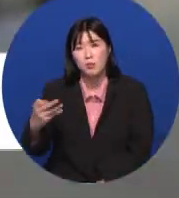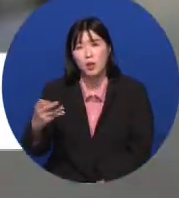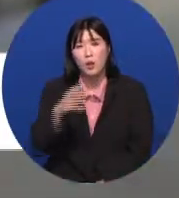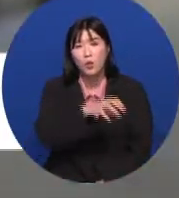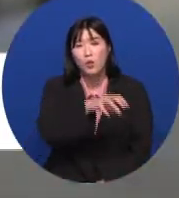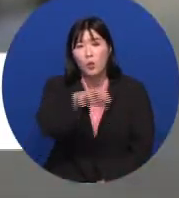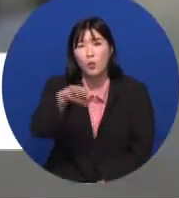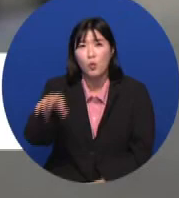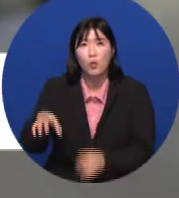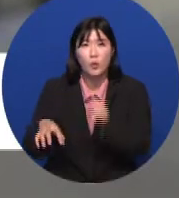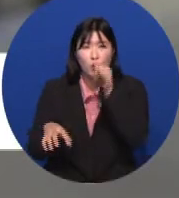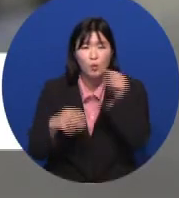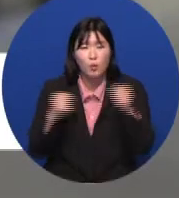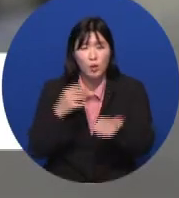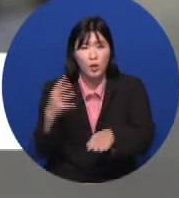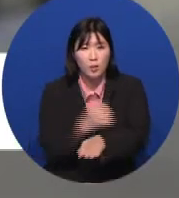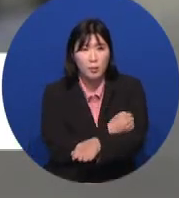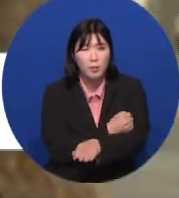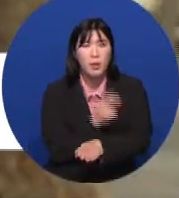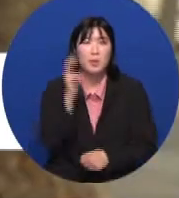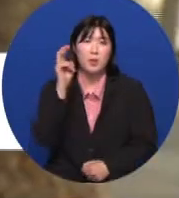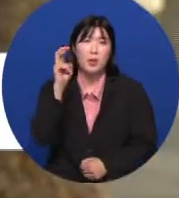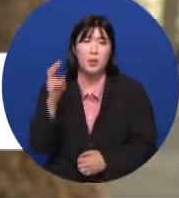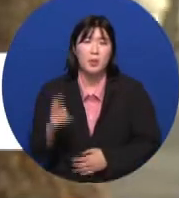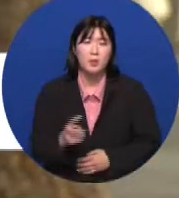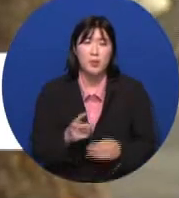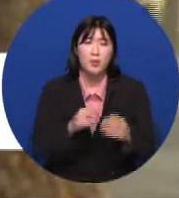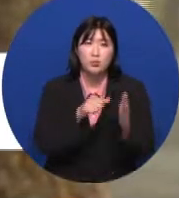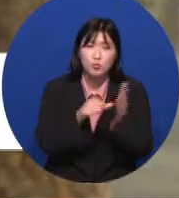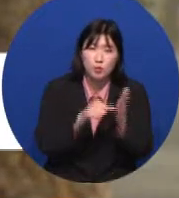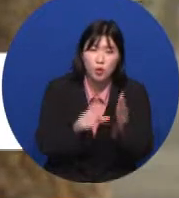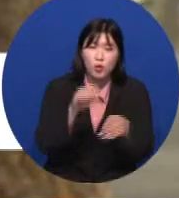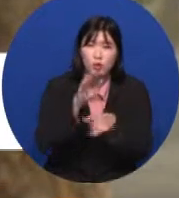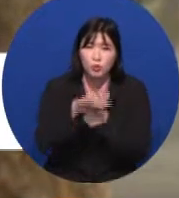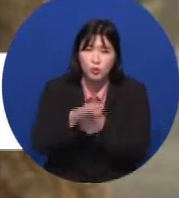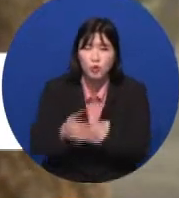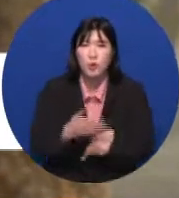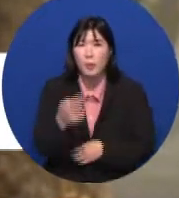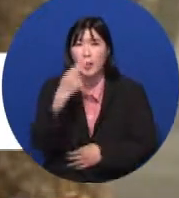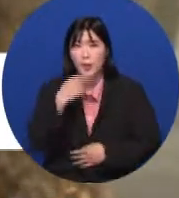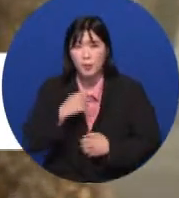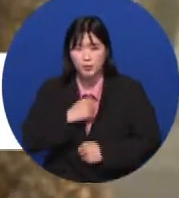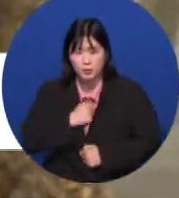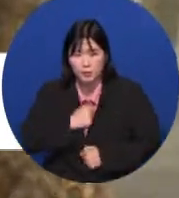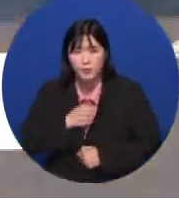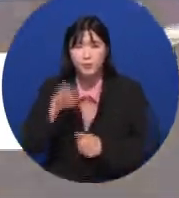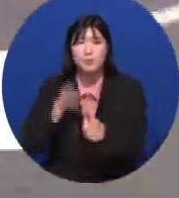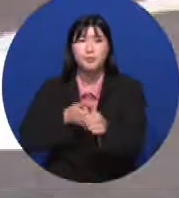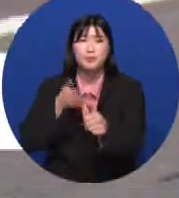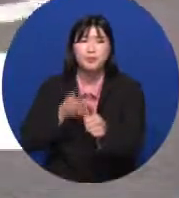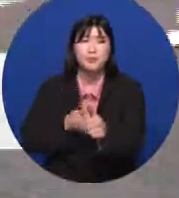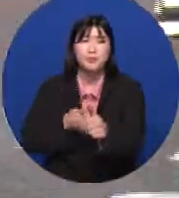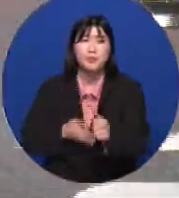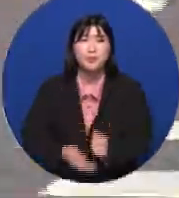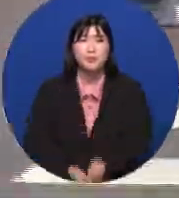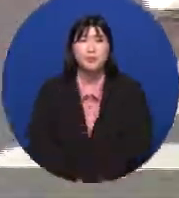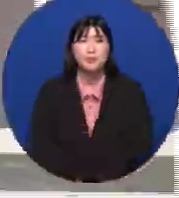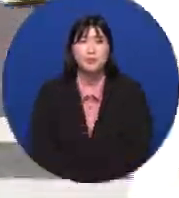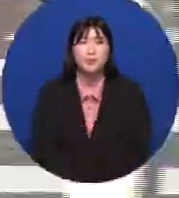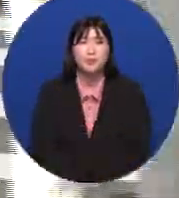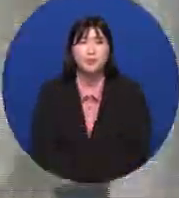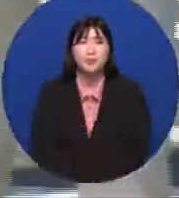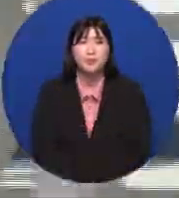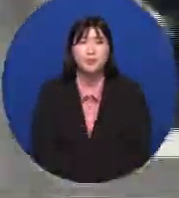떨어지면서 한파가 이어지겠다 며 시설물과 농작물 그리고 건강관리에 주의를 당부했습니다